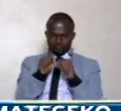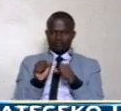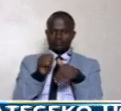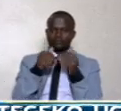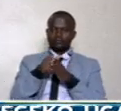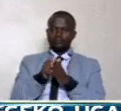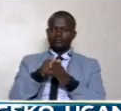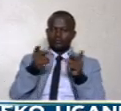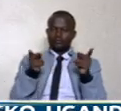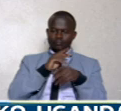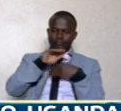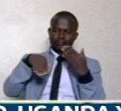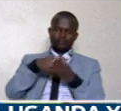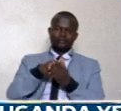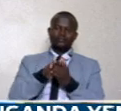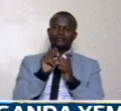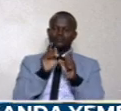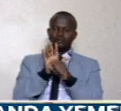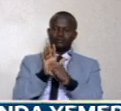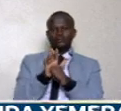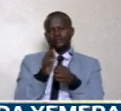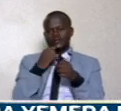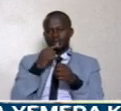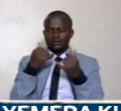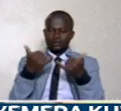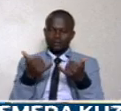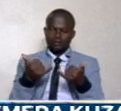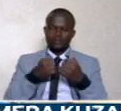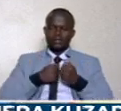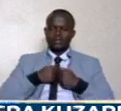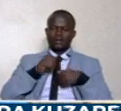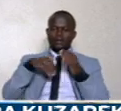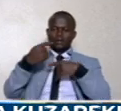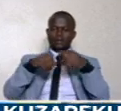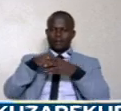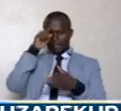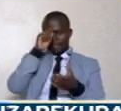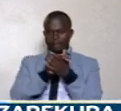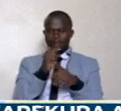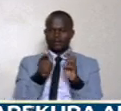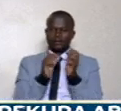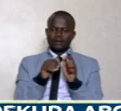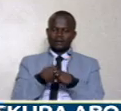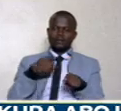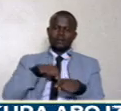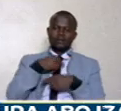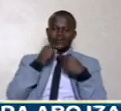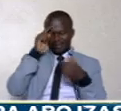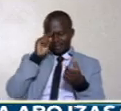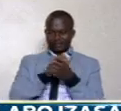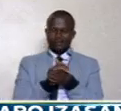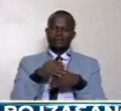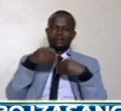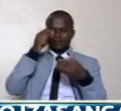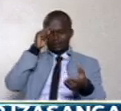ku kibuga icyari cyo cyose hari public ko yabingana kose ngirango rero abanyarwanda bakomeze kwizera kandi natwe turakomeza kwizera ko nitwe tuzarushaho kuba